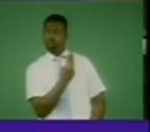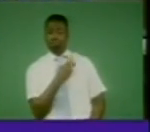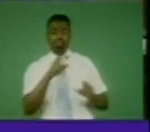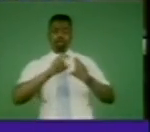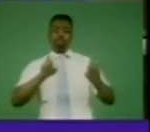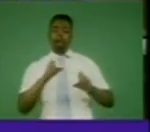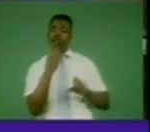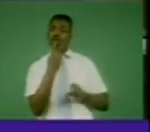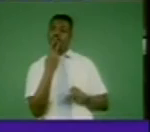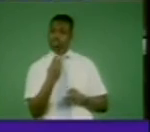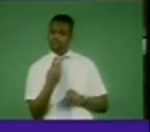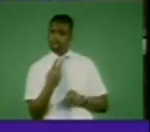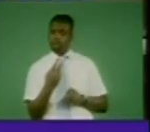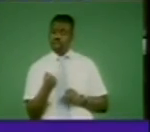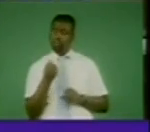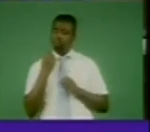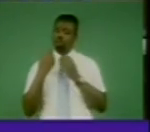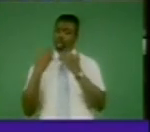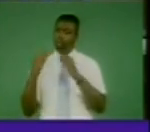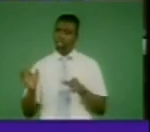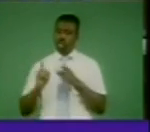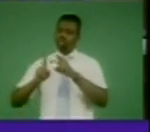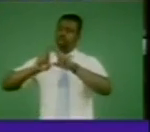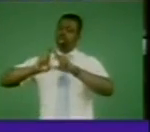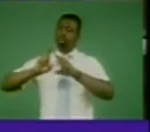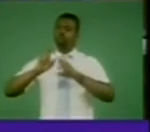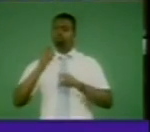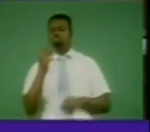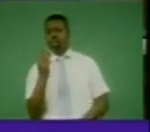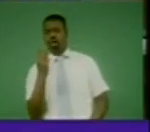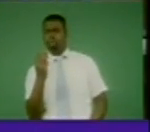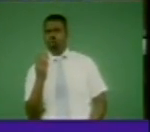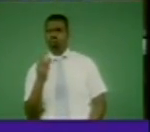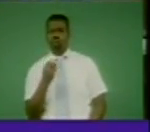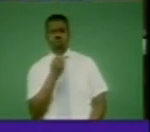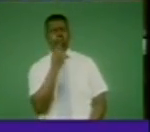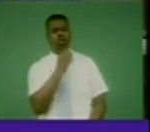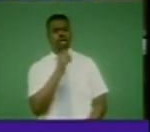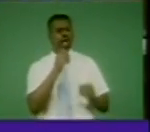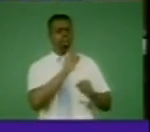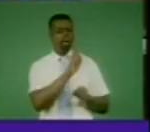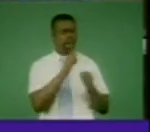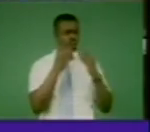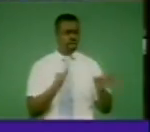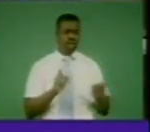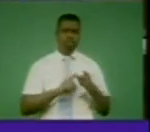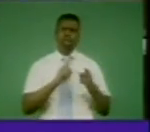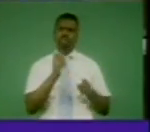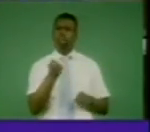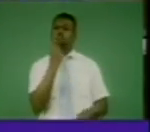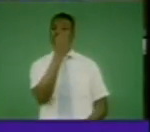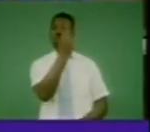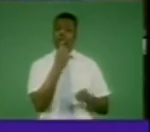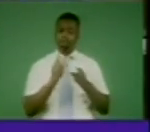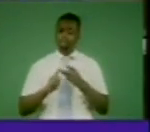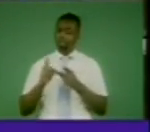Kura za wazi ndio kura 303 kwenye ibara zote. Kura za wazi hapana ilikuwa kura moja kwenye ibara zote. Kura za siri